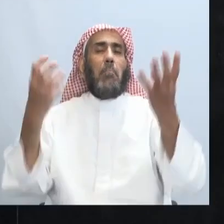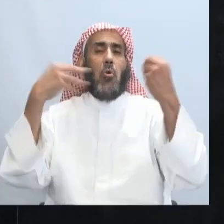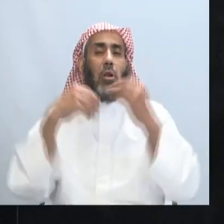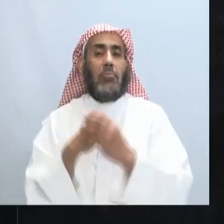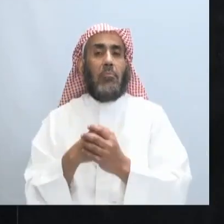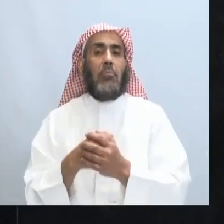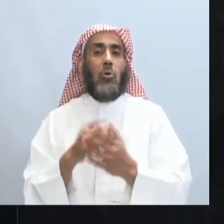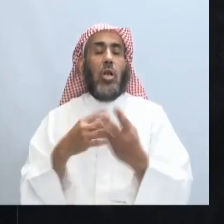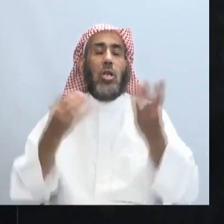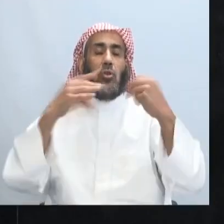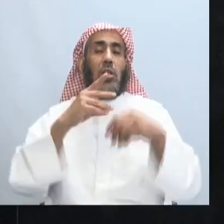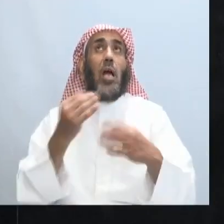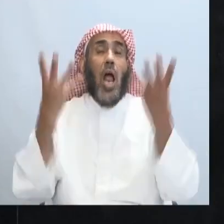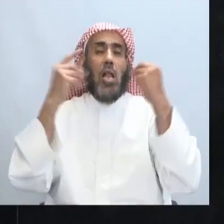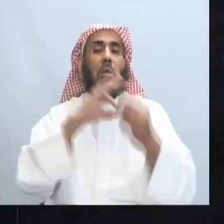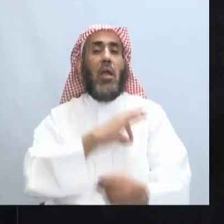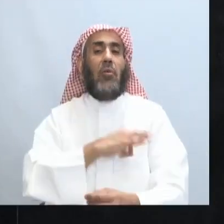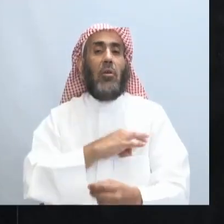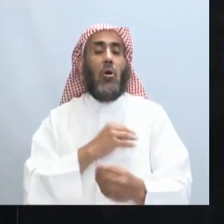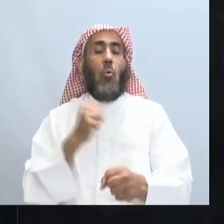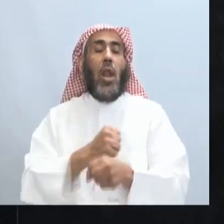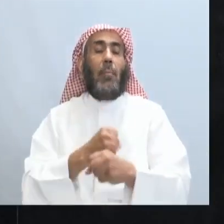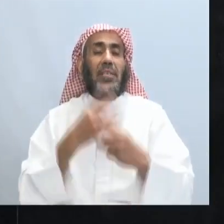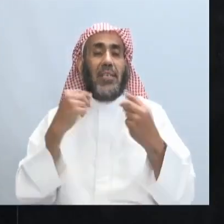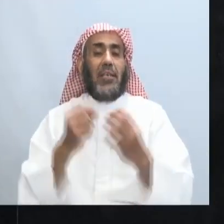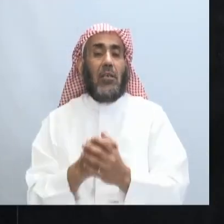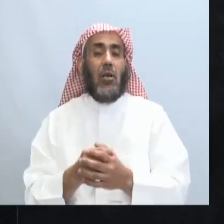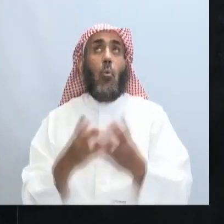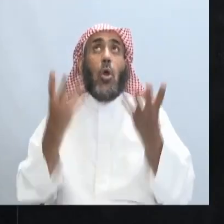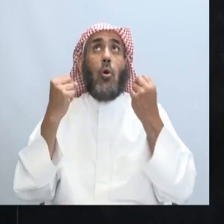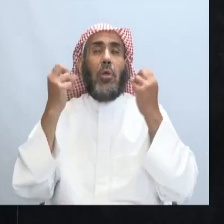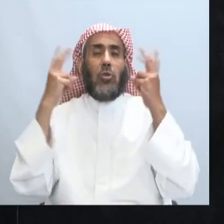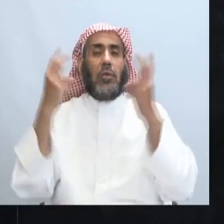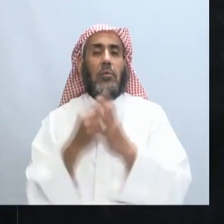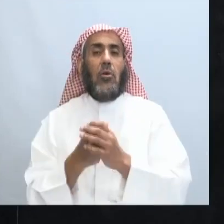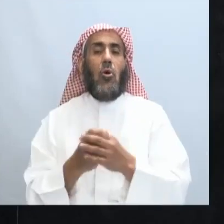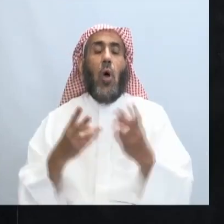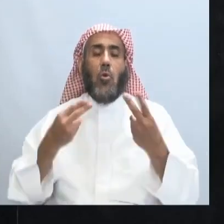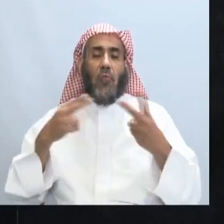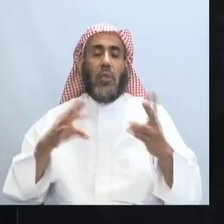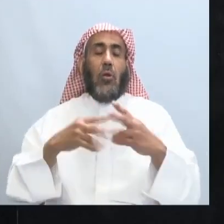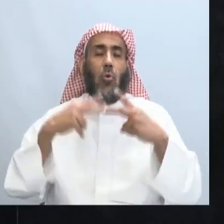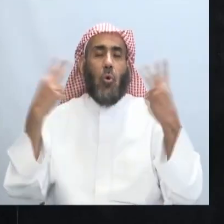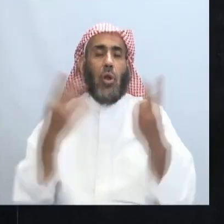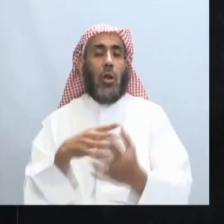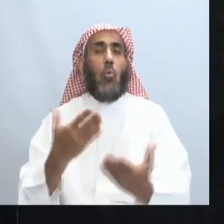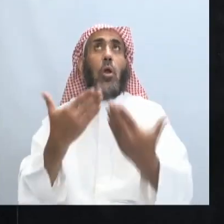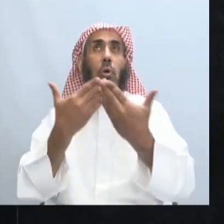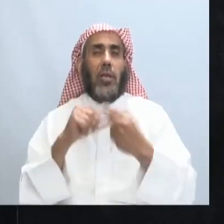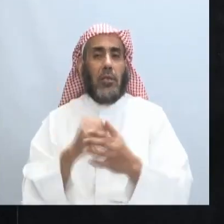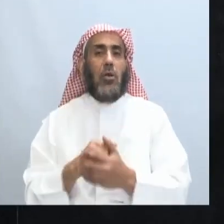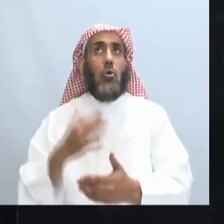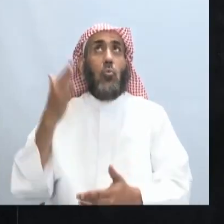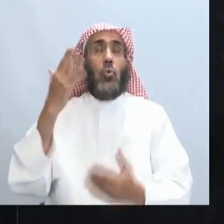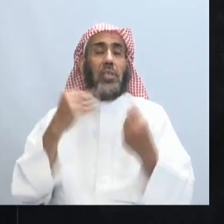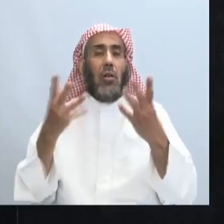وكرمه يرزقنا العلم نافع والعمل الصالح وان يلهمنا رشدنا وان يوفقنا لكل خير ويعيننا عليه